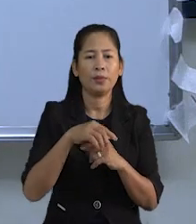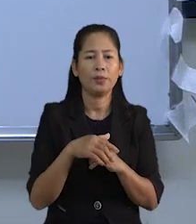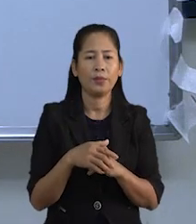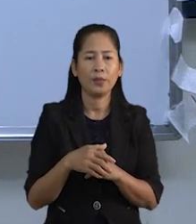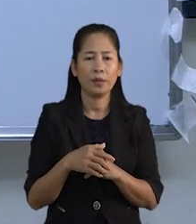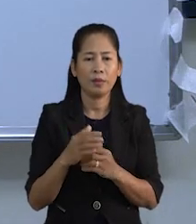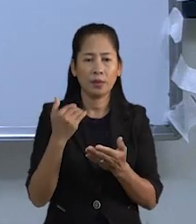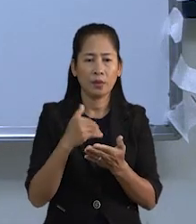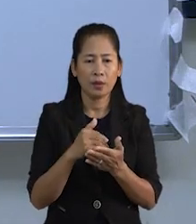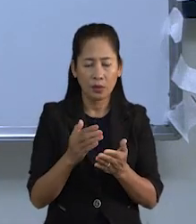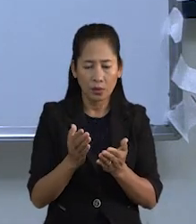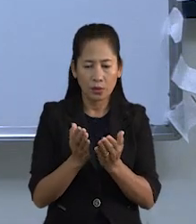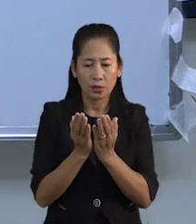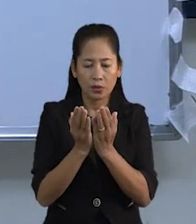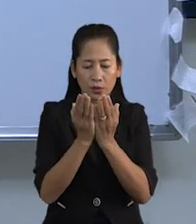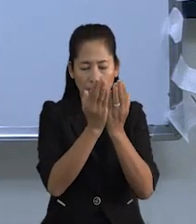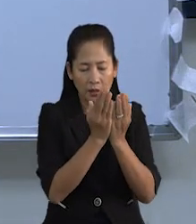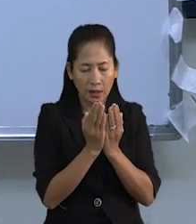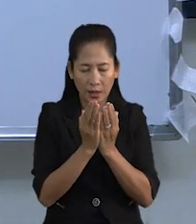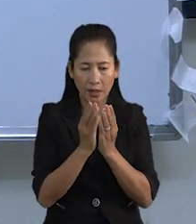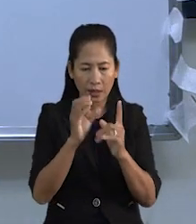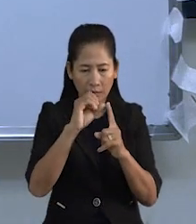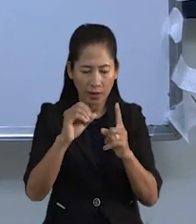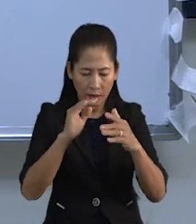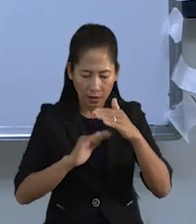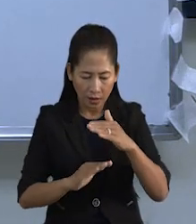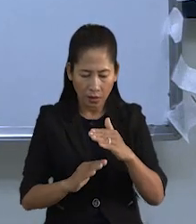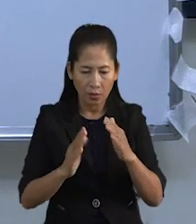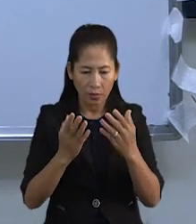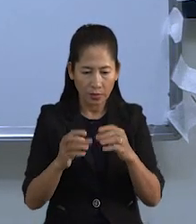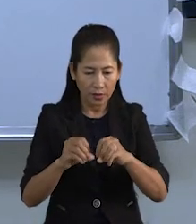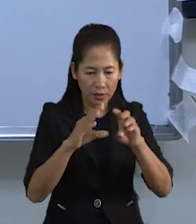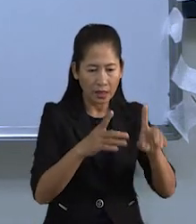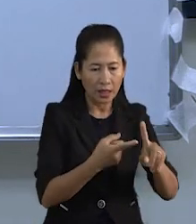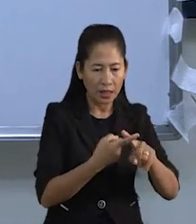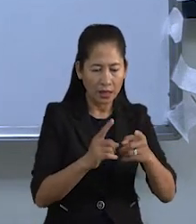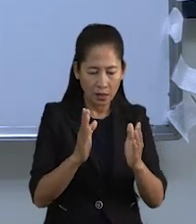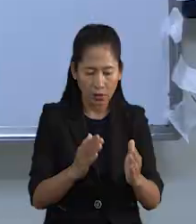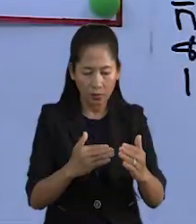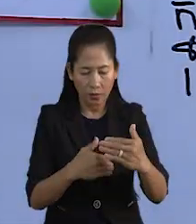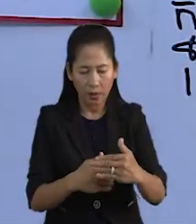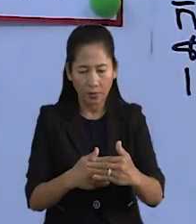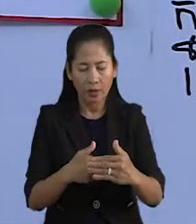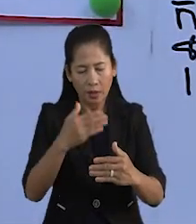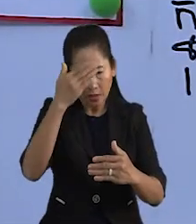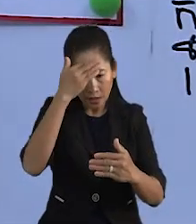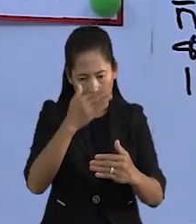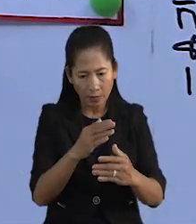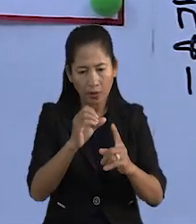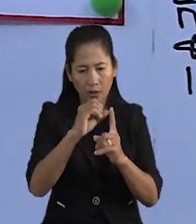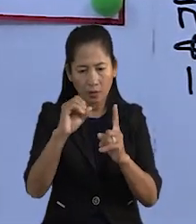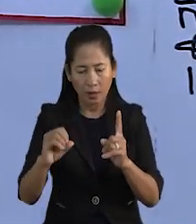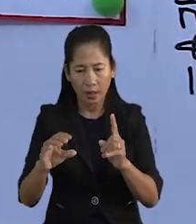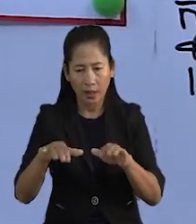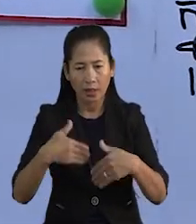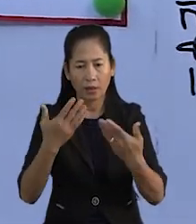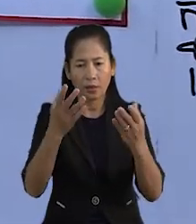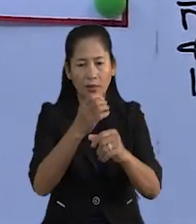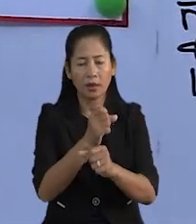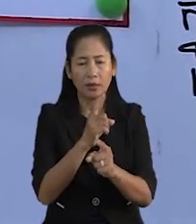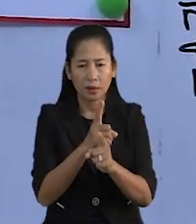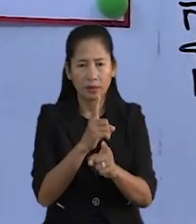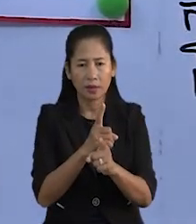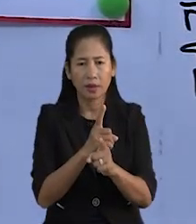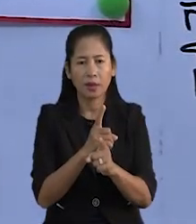បាទម្ដងទៀតចូលអានលបះខាងក្រោមរួចដាក់លេខក្នុងប្រអប់ ខាងមុខលបះឲ្យបានត្រឹ